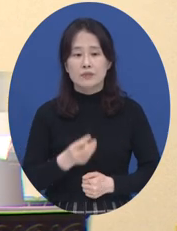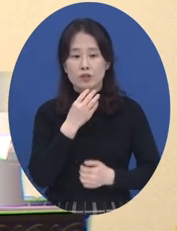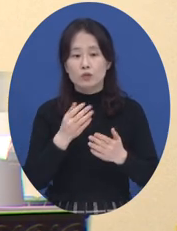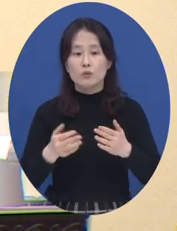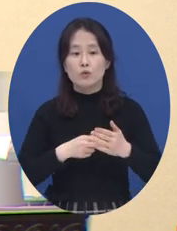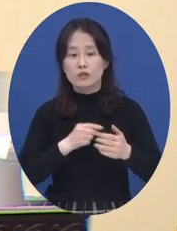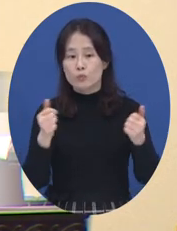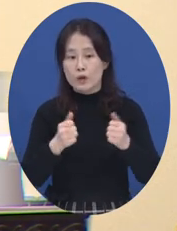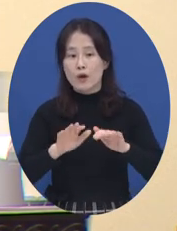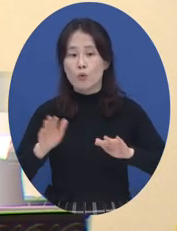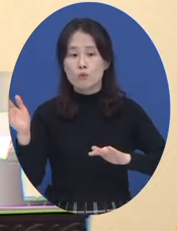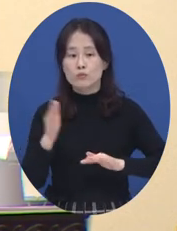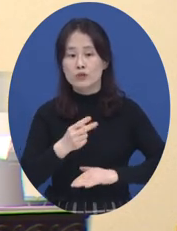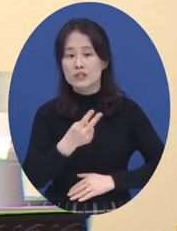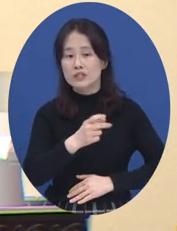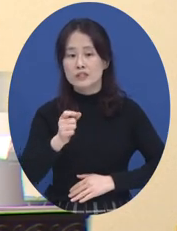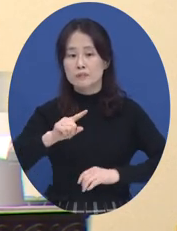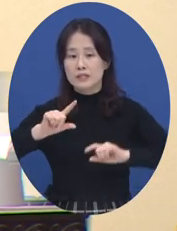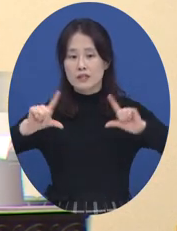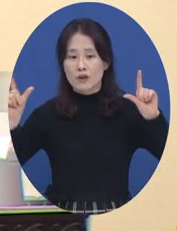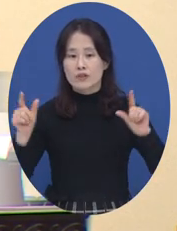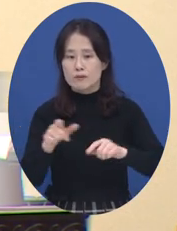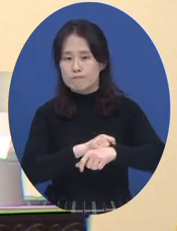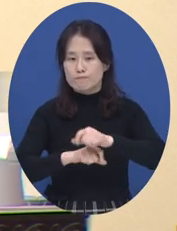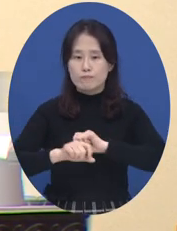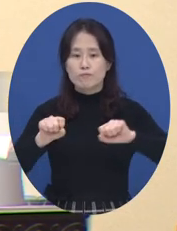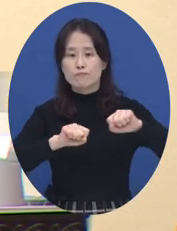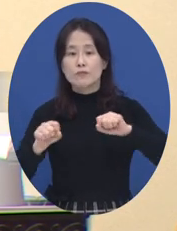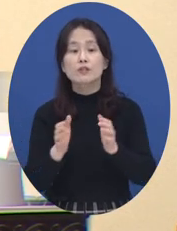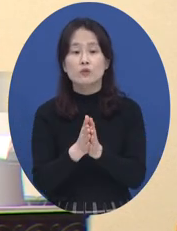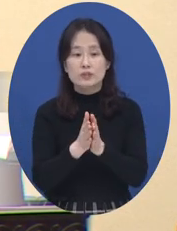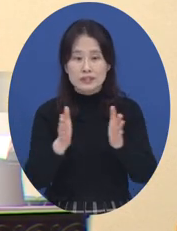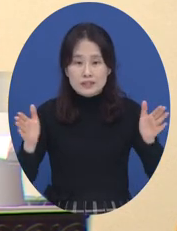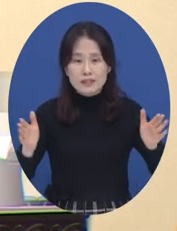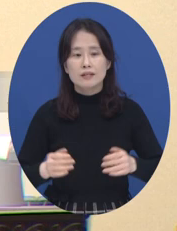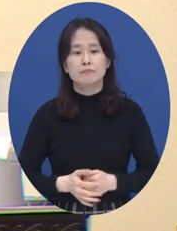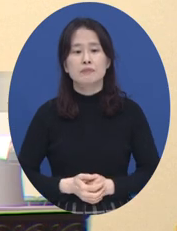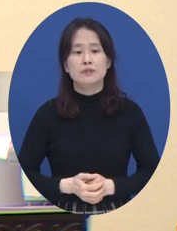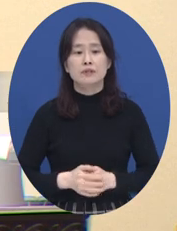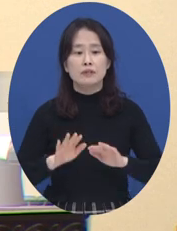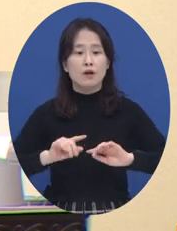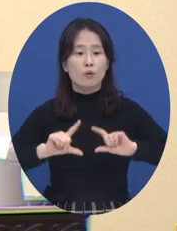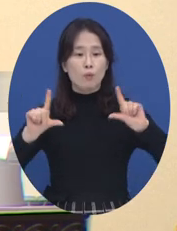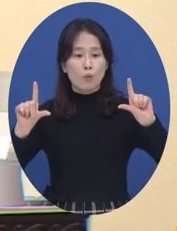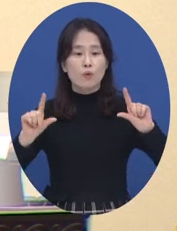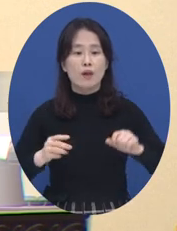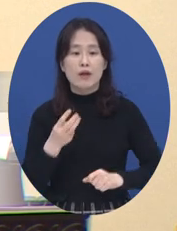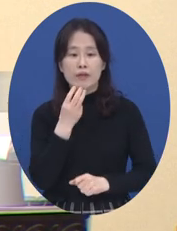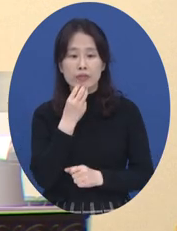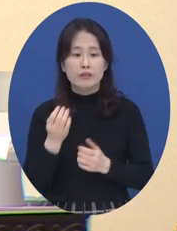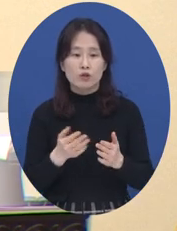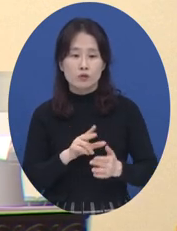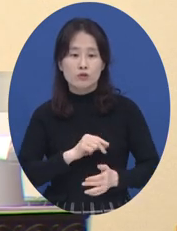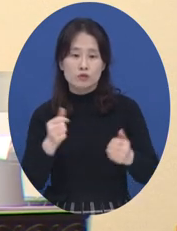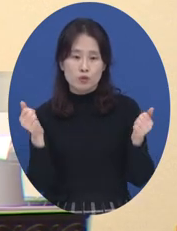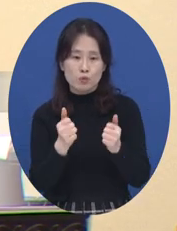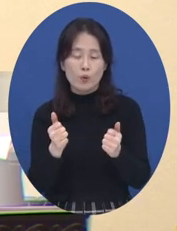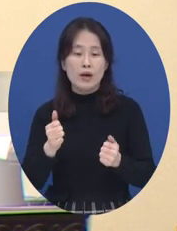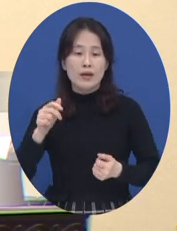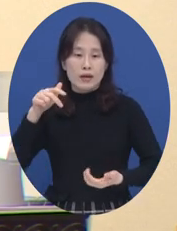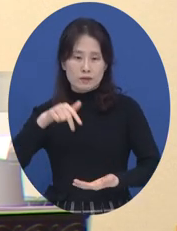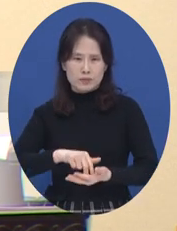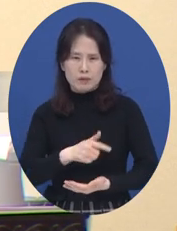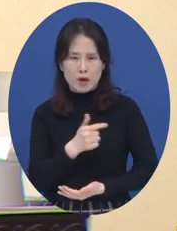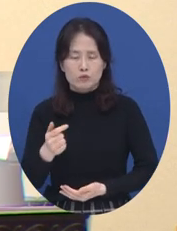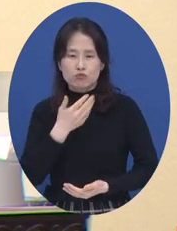경기도의회는 오늘부터 2021년에 본격적인 활동을 시작합니다. 올해는